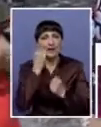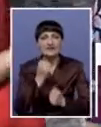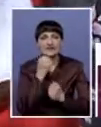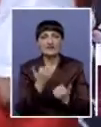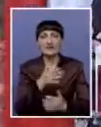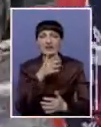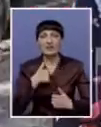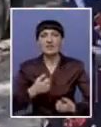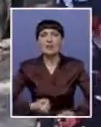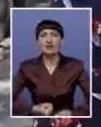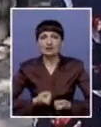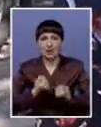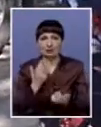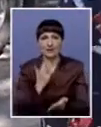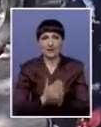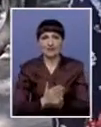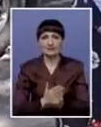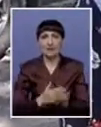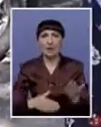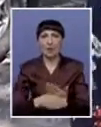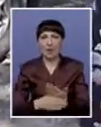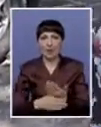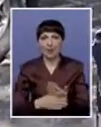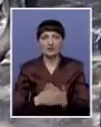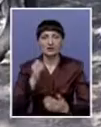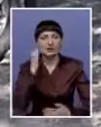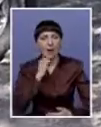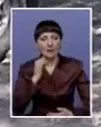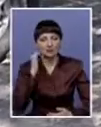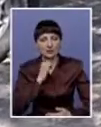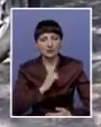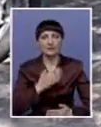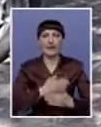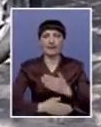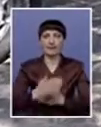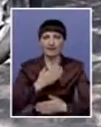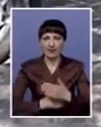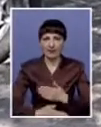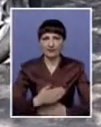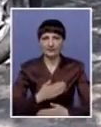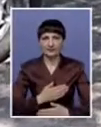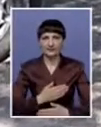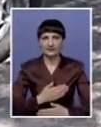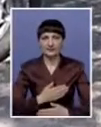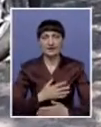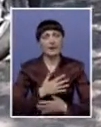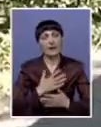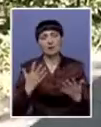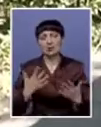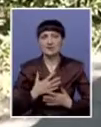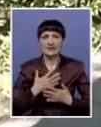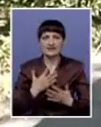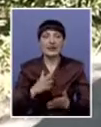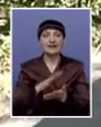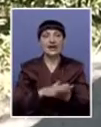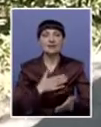время поддерживаете, оказываете помощь для пожилых, для инвалидов. Огромное спасибо.